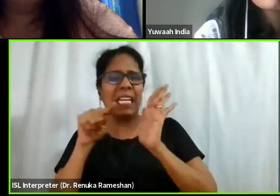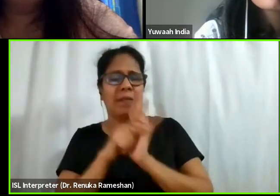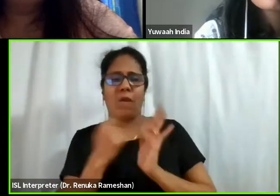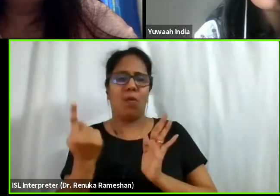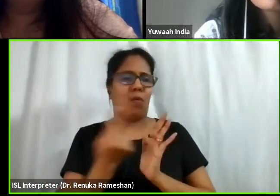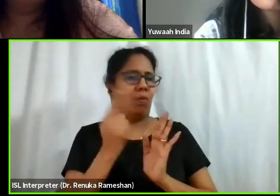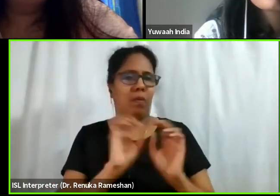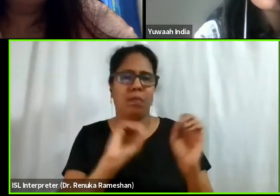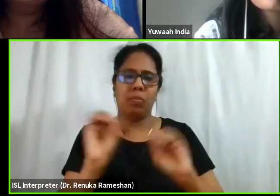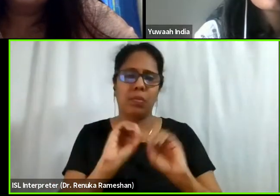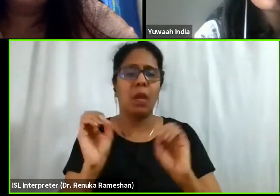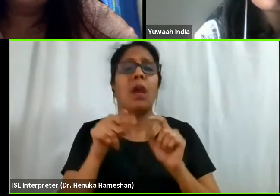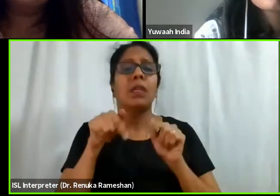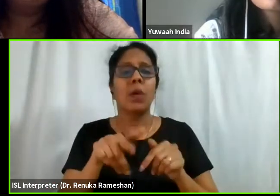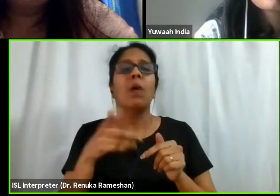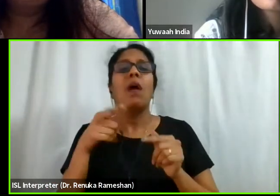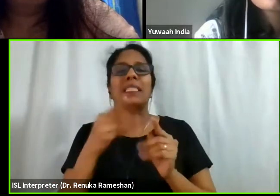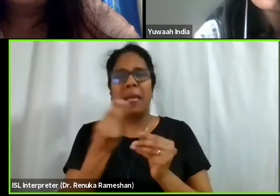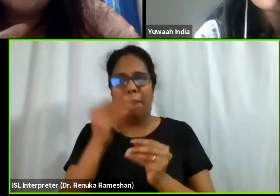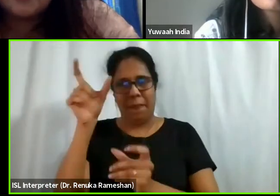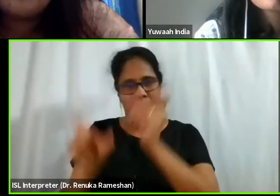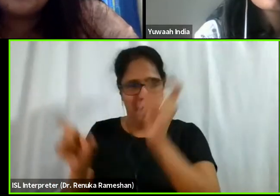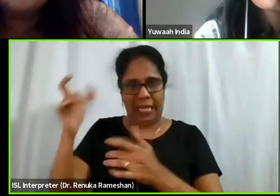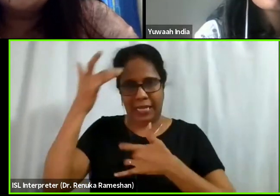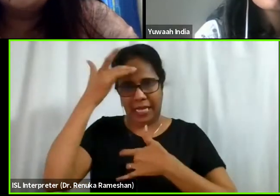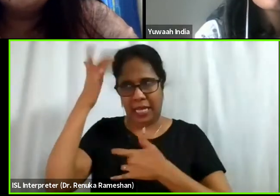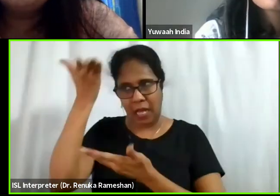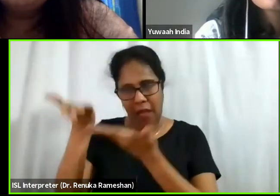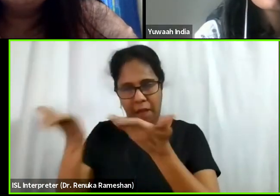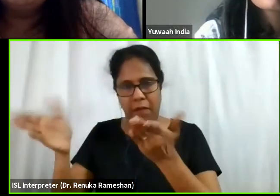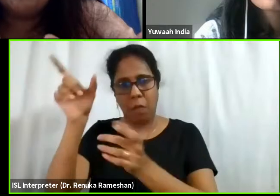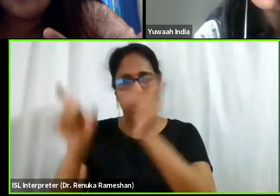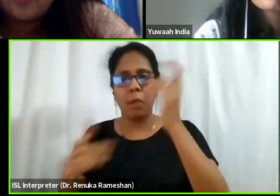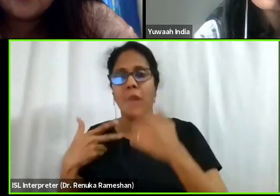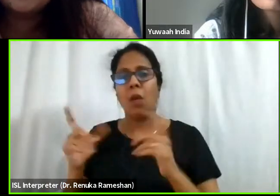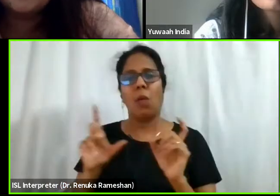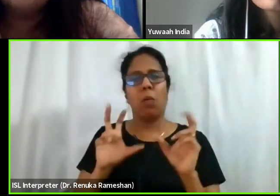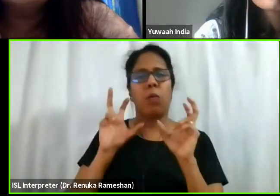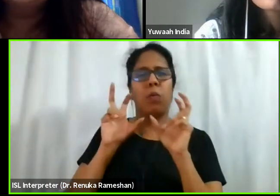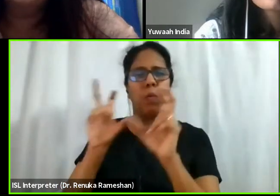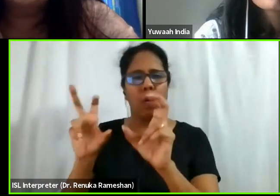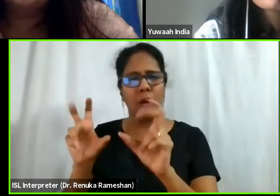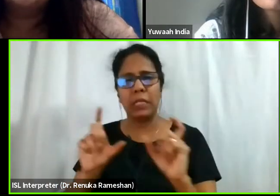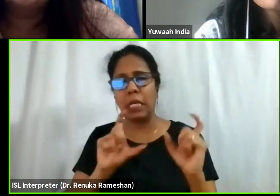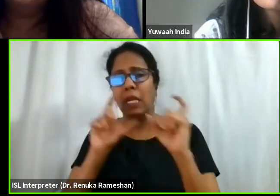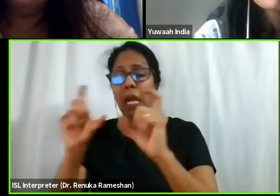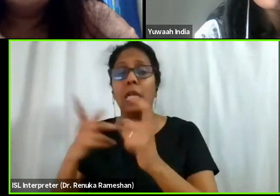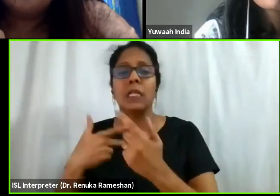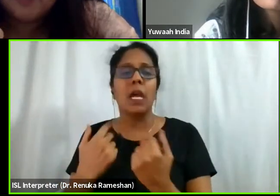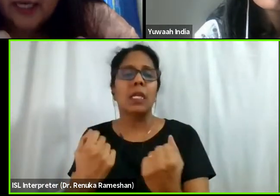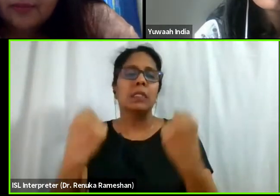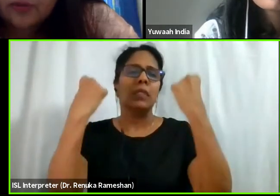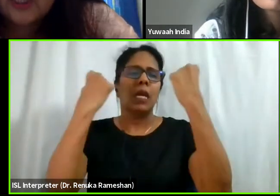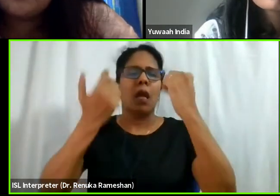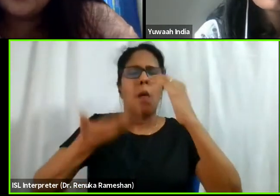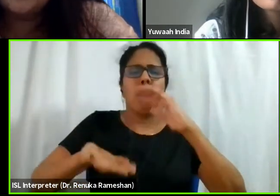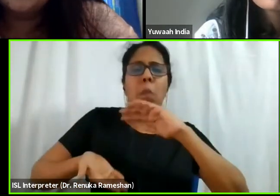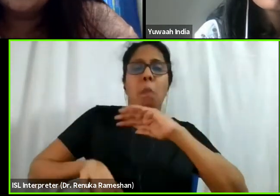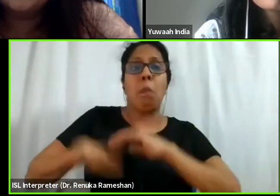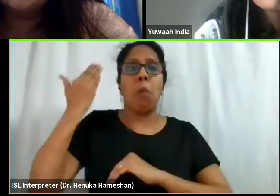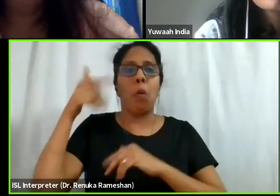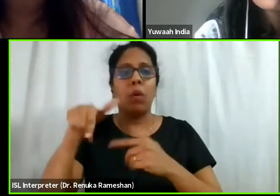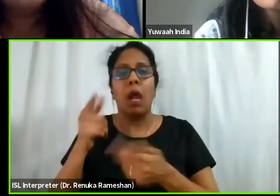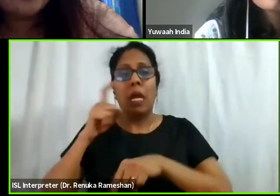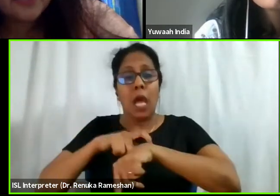हमारे घर में पेशेंट होते हैं उनकी हमें देखभाल करने में बहुत ज्यादा एनर्जी लगती है। टाइम टू टाइम